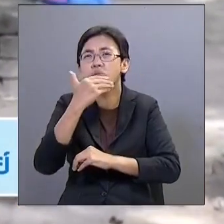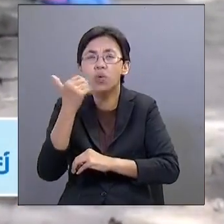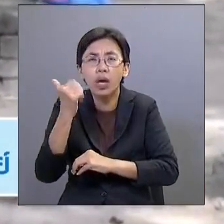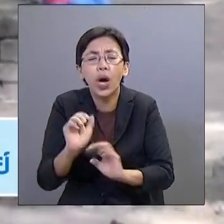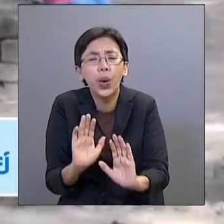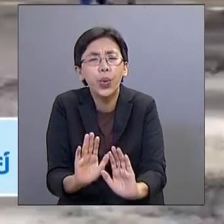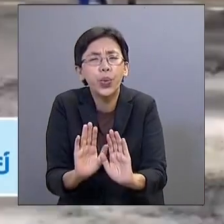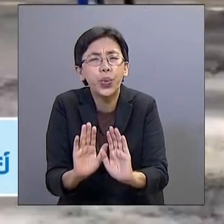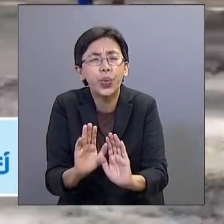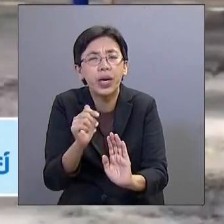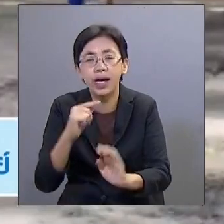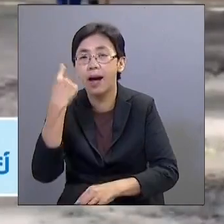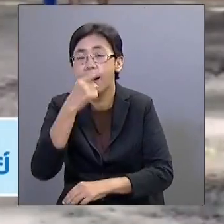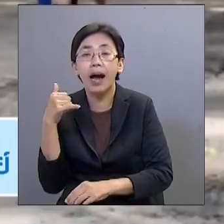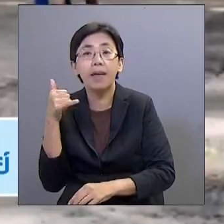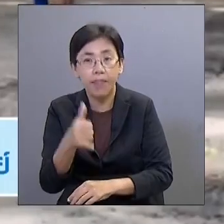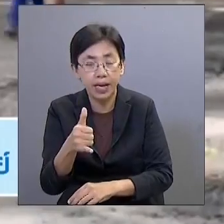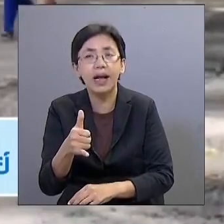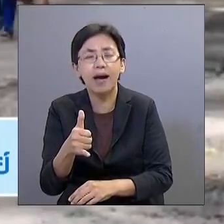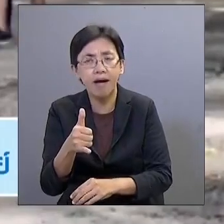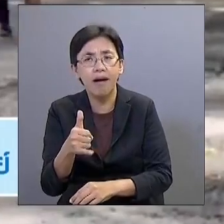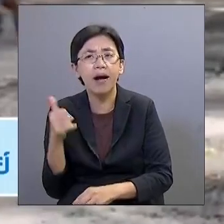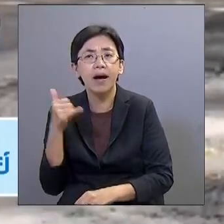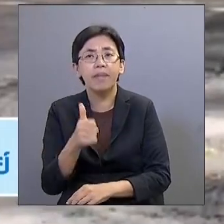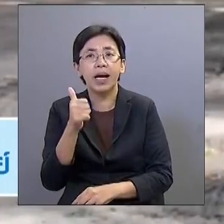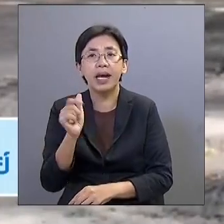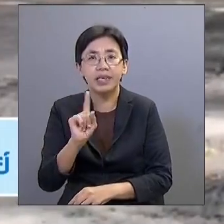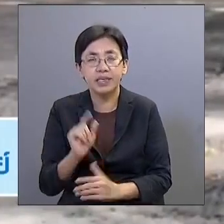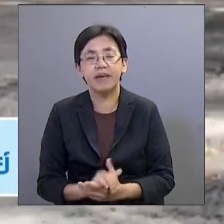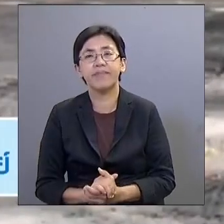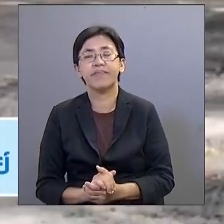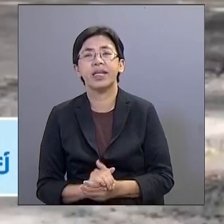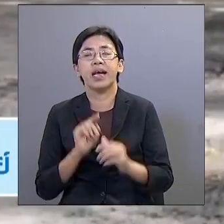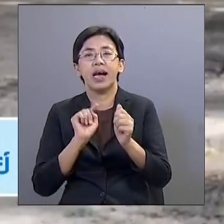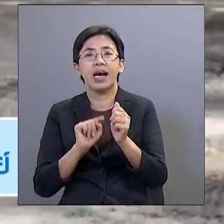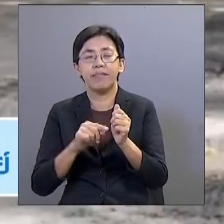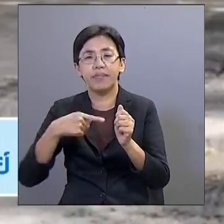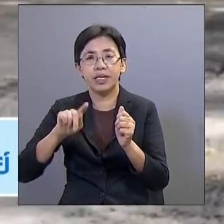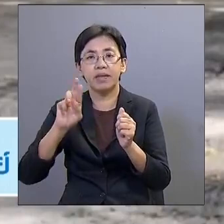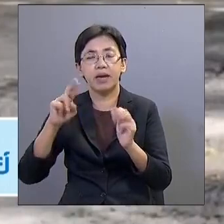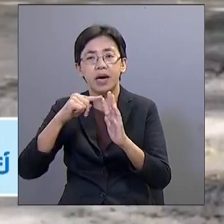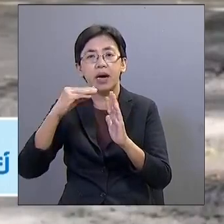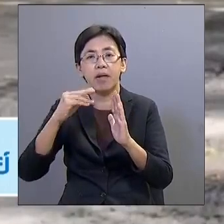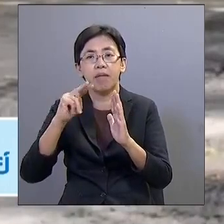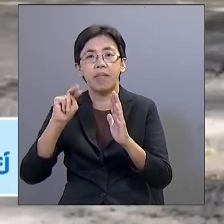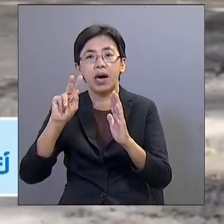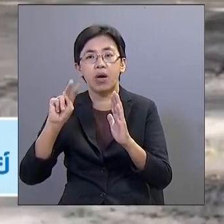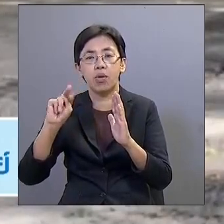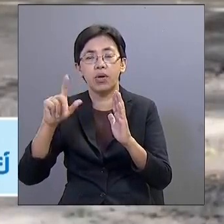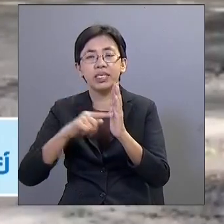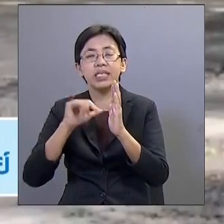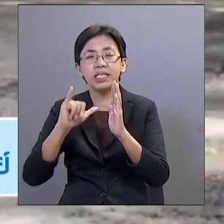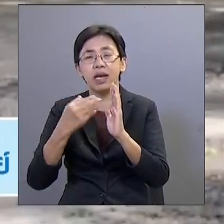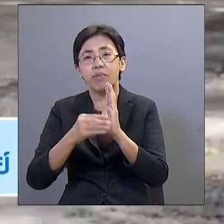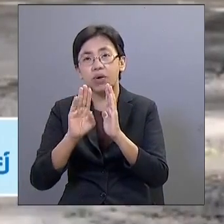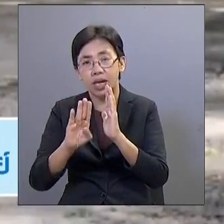รักษ์ไว้ด้วยใครจะไปไปได้เลยนะคะคุณผู้ชมที่บ้านโคกเมืองตำบลจระเข้มากอำเภอประโคนชัยจังหวัดบุรีรัมย์จริงๆบุรี